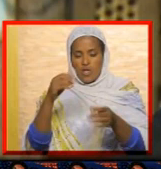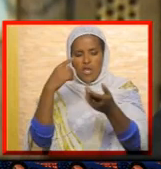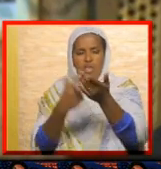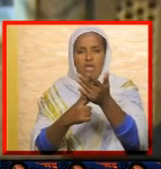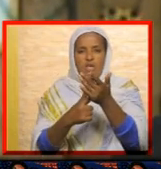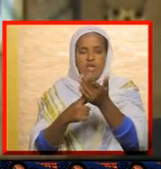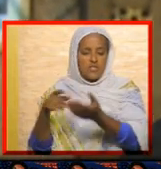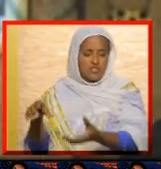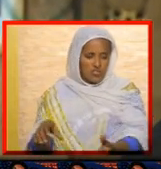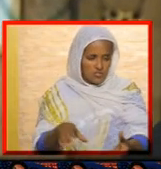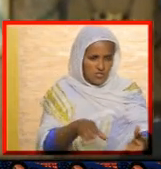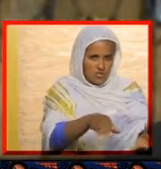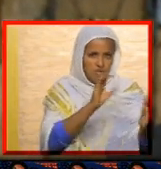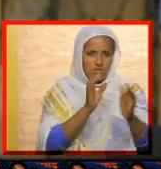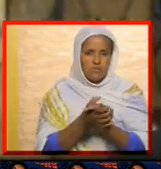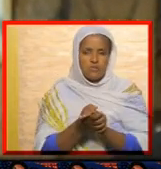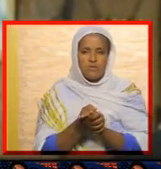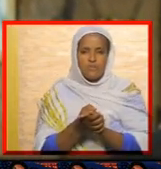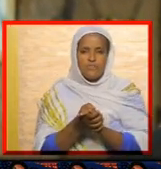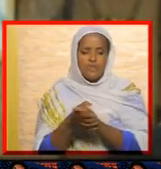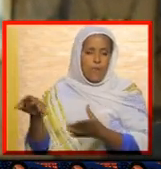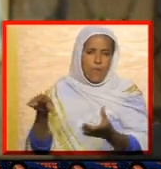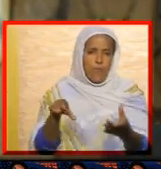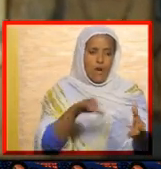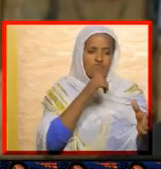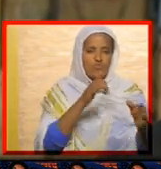ያፈራ ታላቅ ታሪካዊ ገዳም ነው።